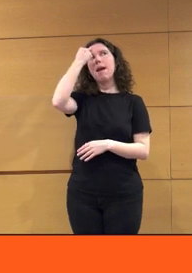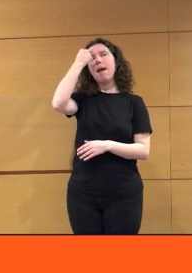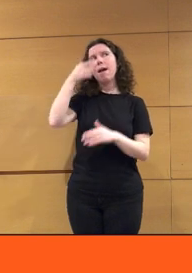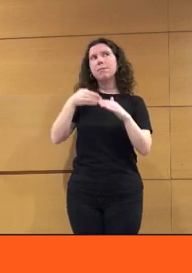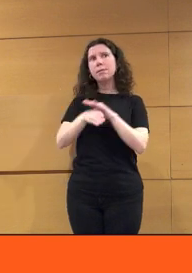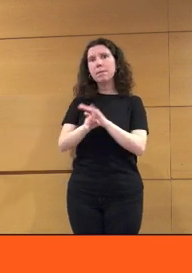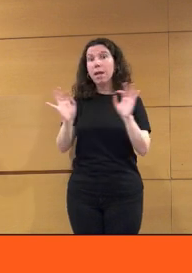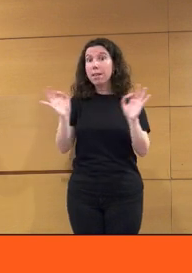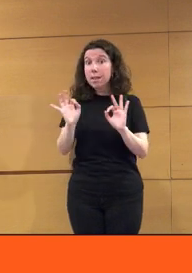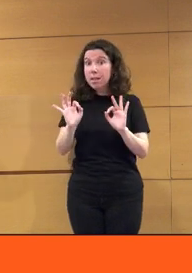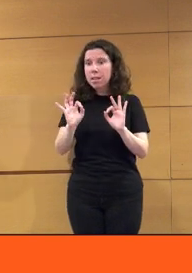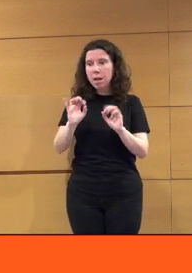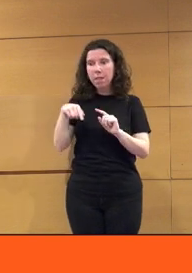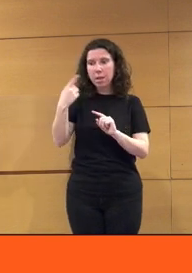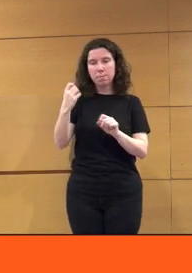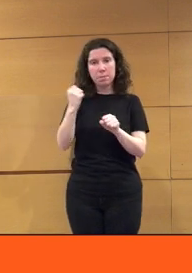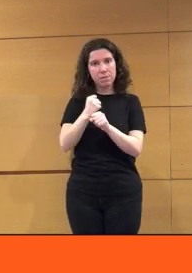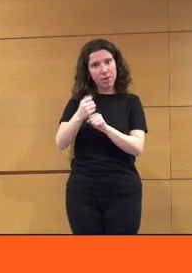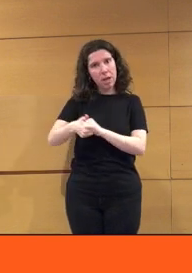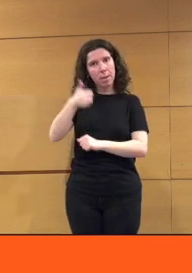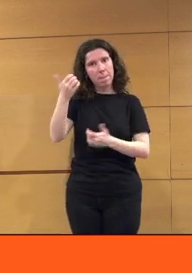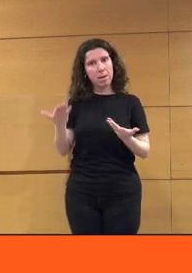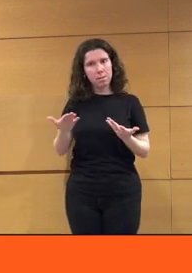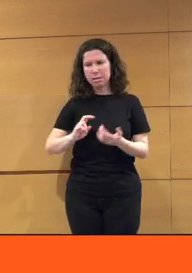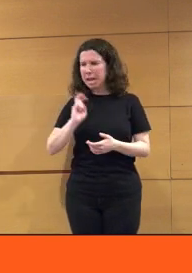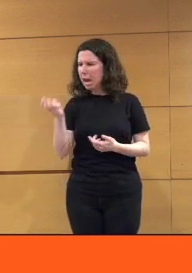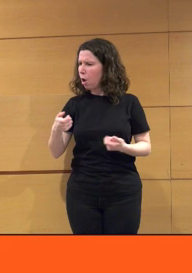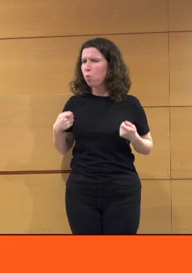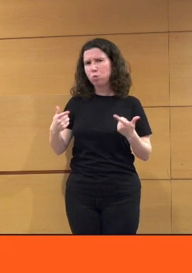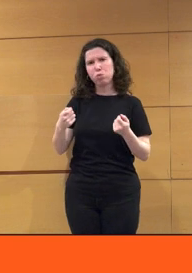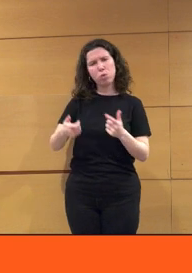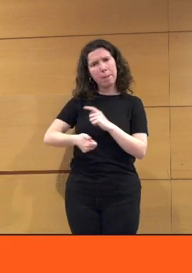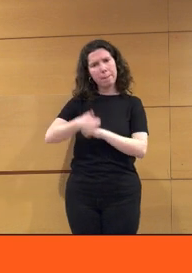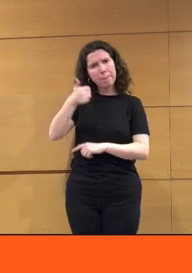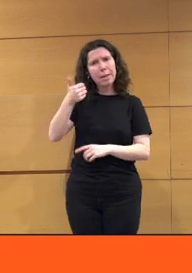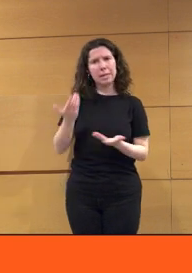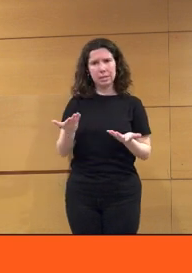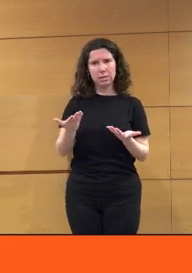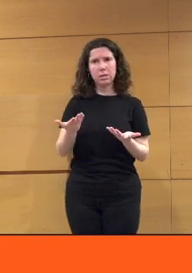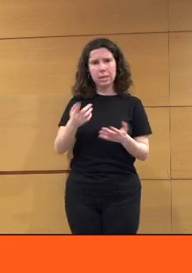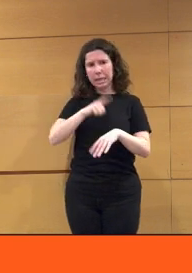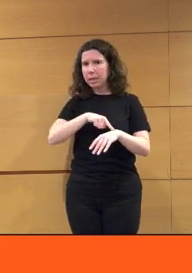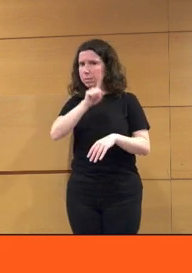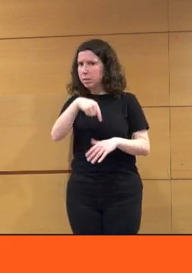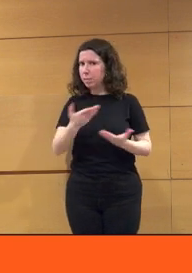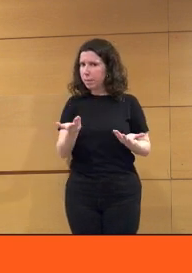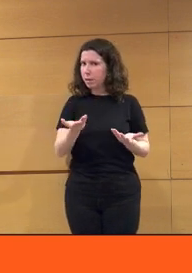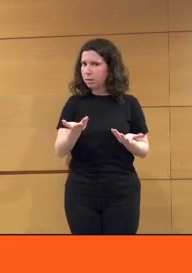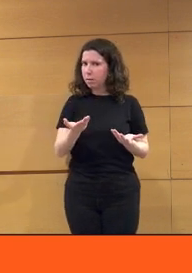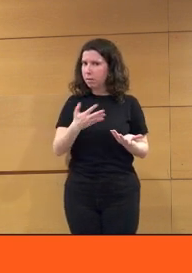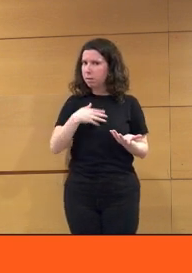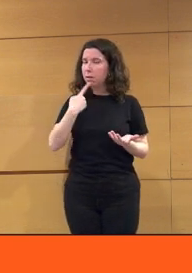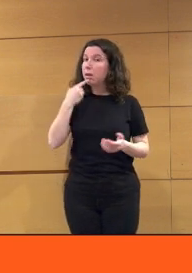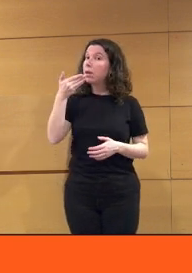final després tindrem molta més feina, gastarem molts més recursos i ens gastarem molts més diners i temps. Per tant, és